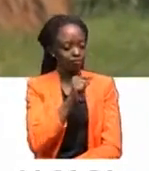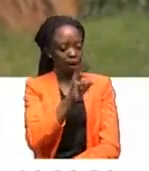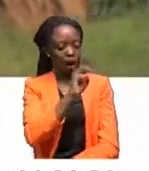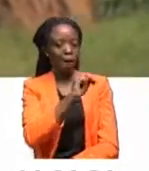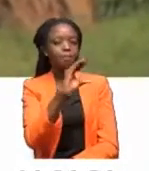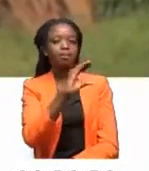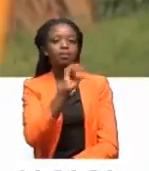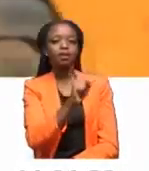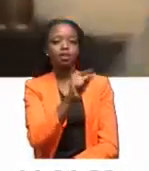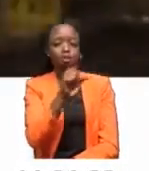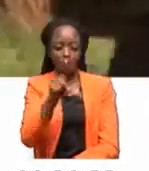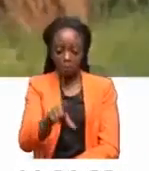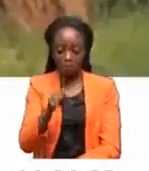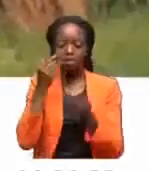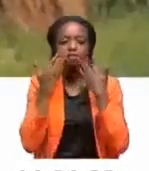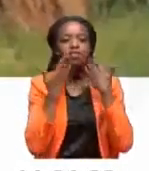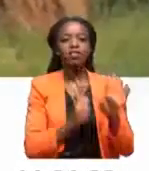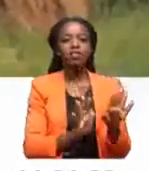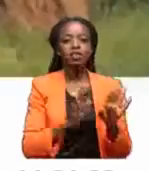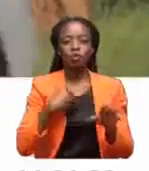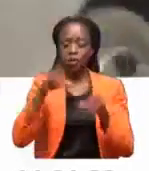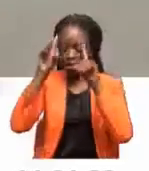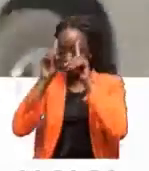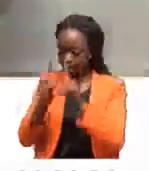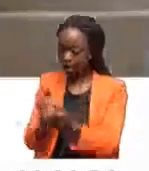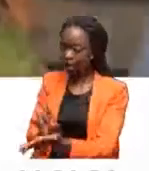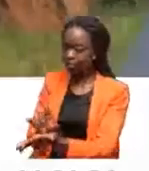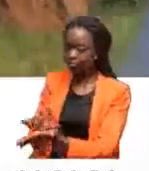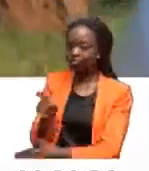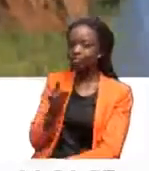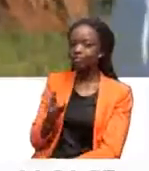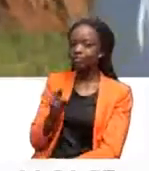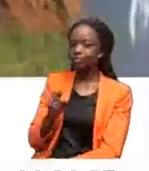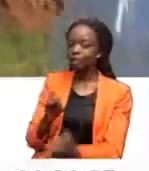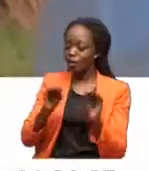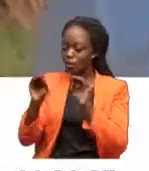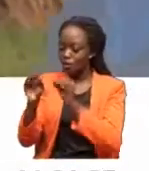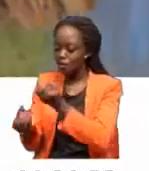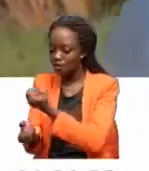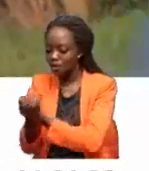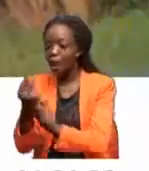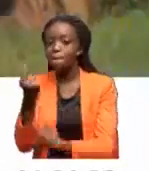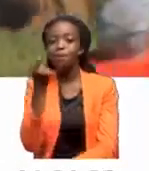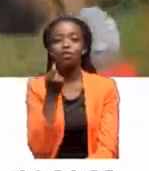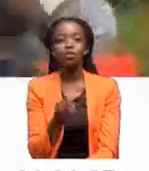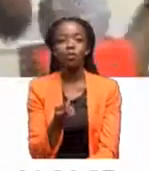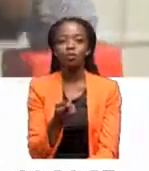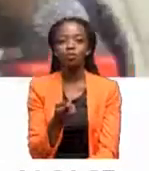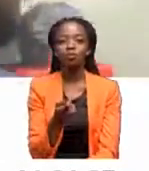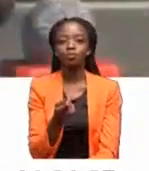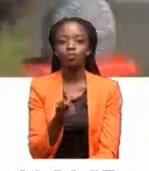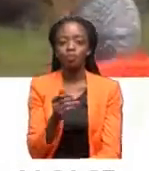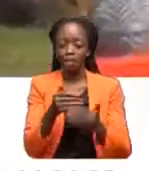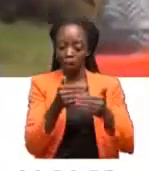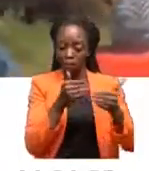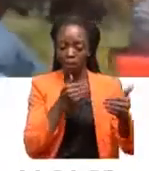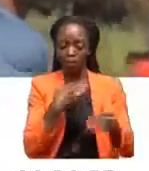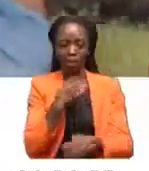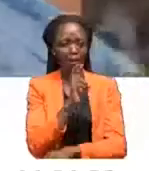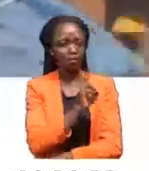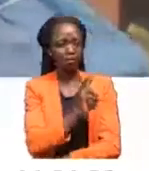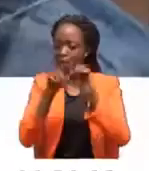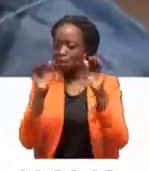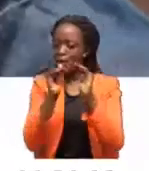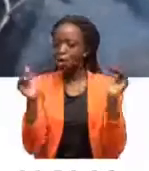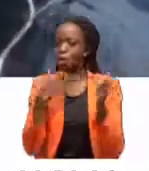ambaye mlichagua. Tunaamua impeachment na yeye anaenda kuongwa na pesa kidogo. Hapo awali tumemwona mwenzako kutoka wadi